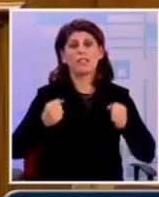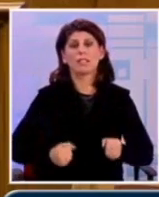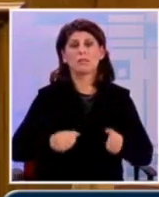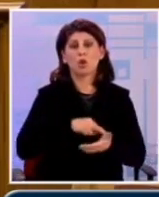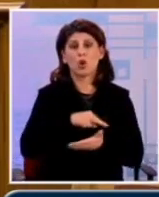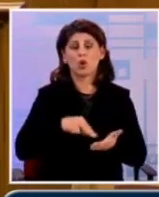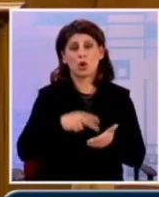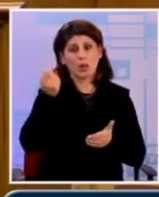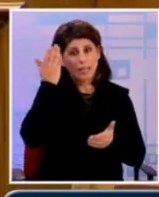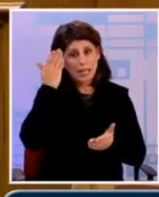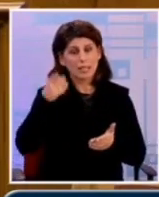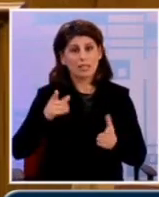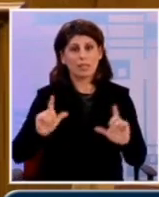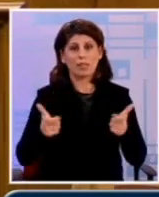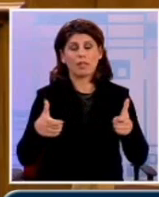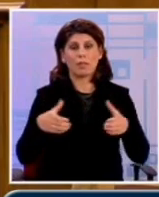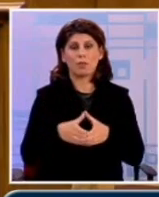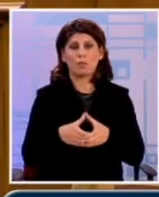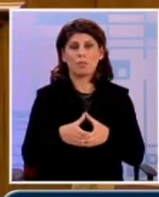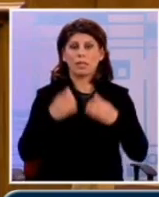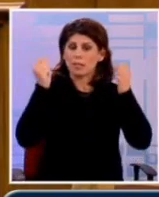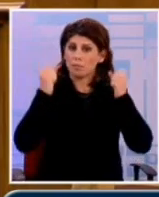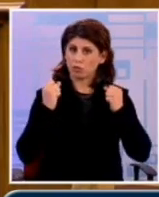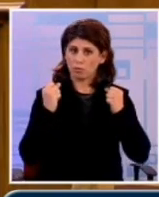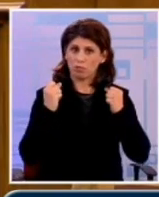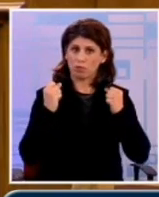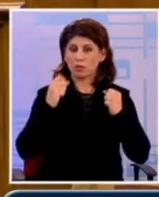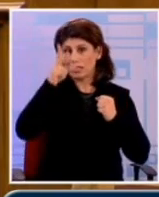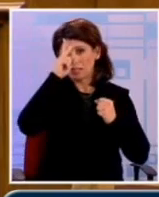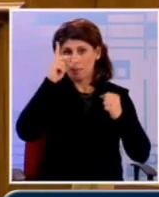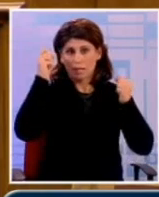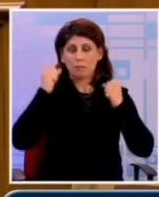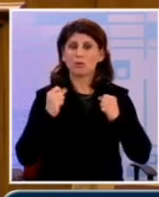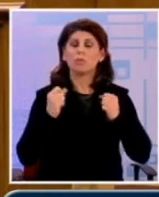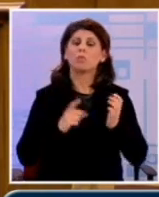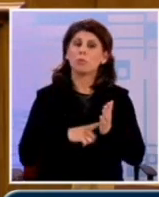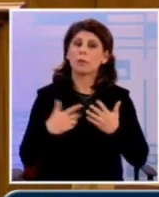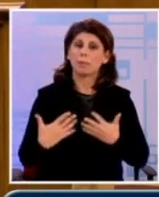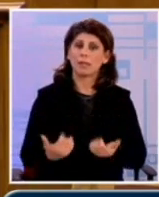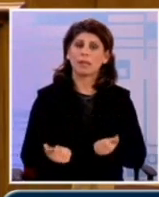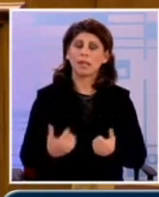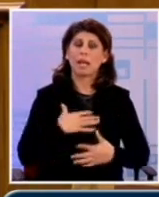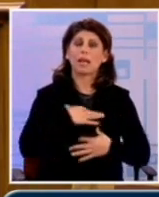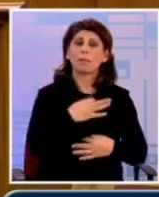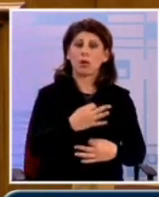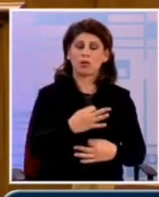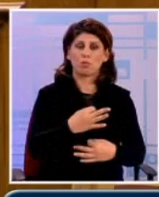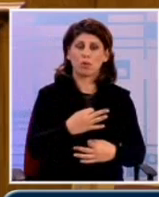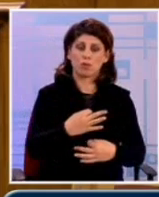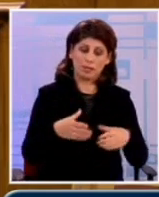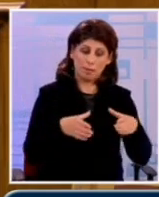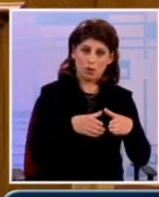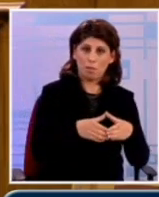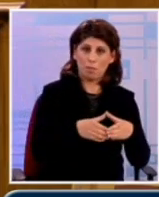αξία στην Εθνική Επιτροπή για τις αποζημιώσεις, για τις γερμανικές αποζημιώσεις, η οποία πρέπει να έχει εκπρόσωπο και στην